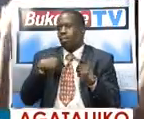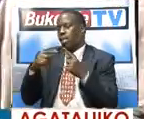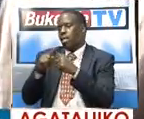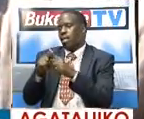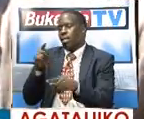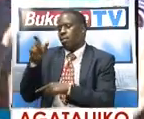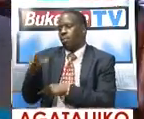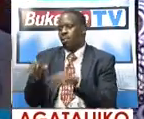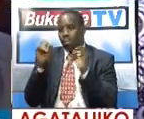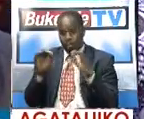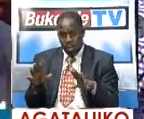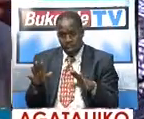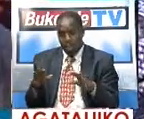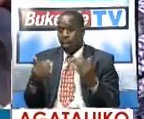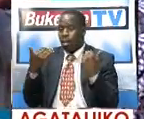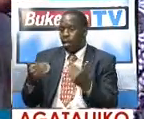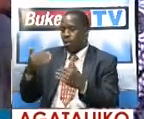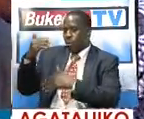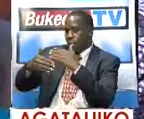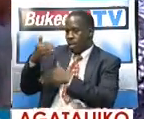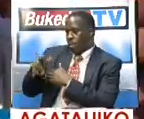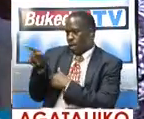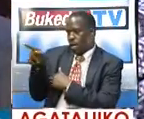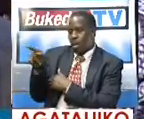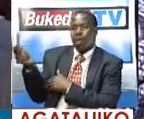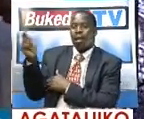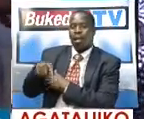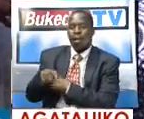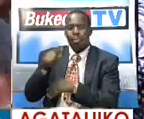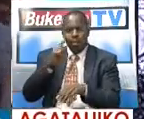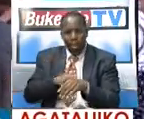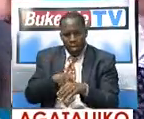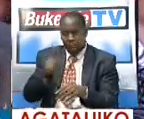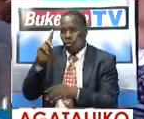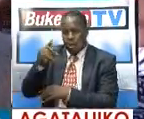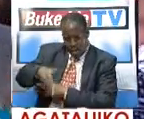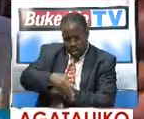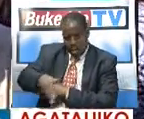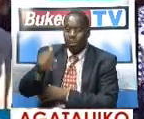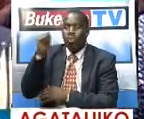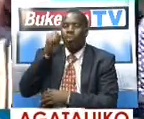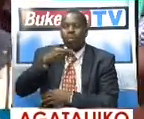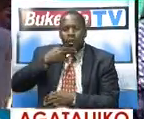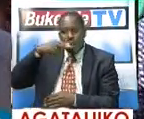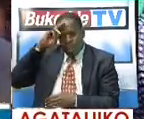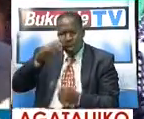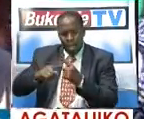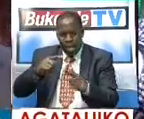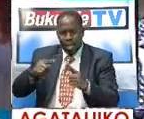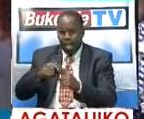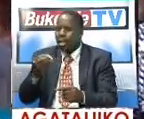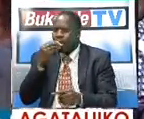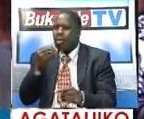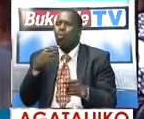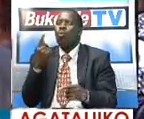Omu mulirwana ye wali abadde nga mukime saa musanvu ogw'ekiro n'amubaagira embuzi bamubuuzizza jjo embuzi sebeeza ekiro ezwalanga buli kiro gosa